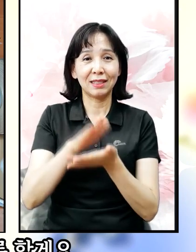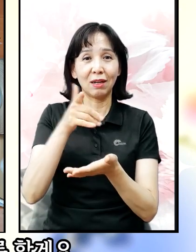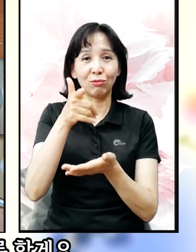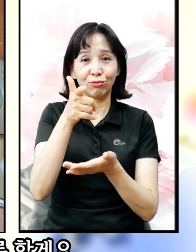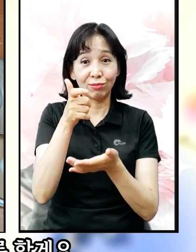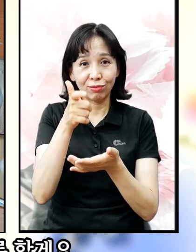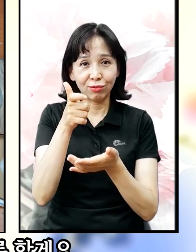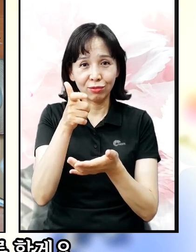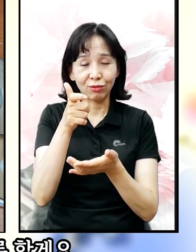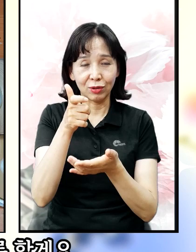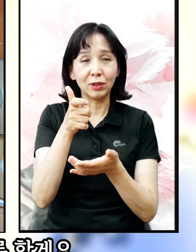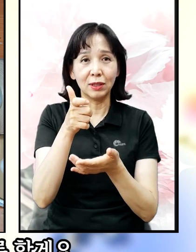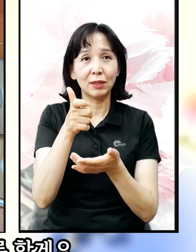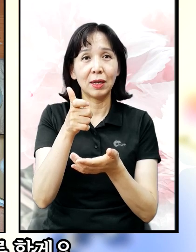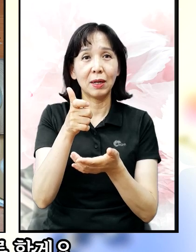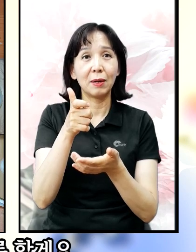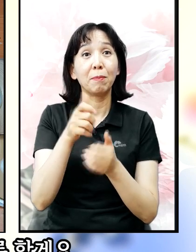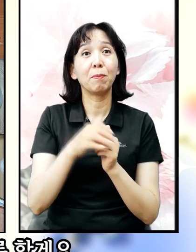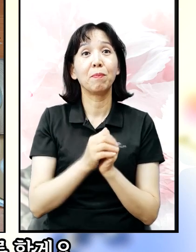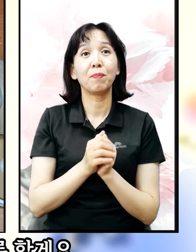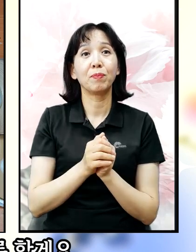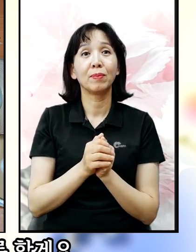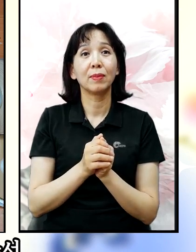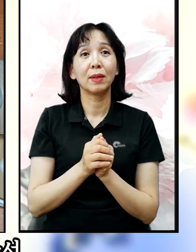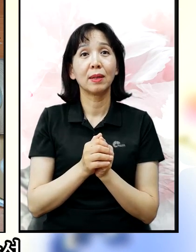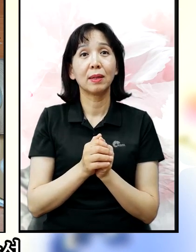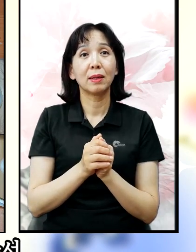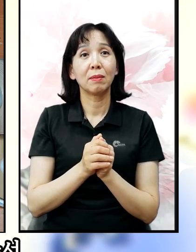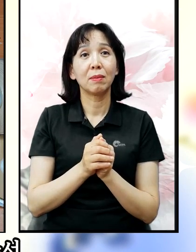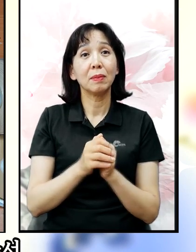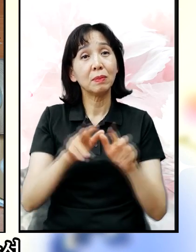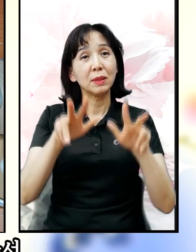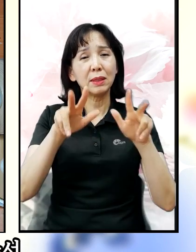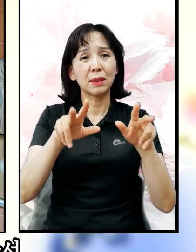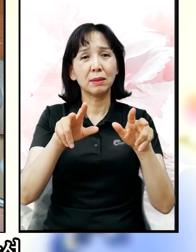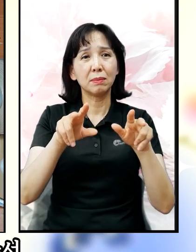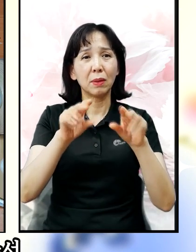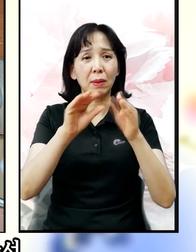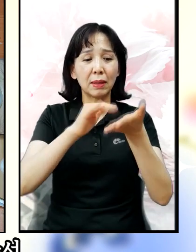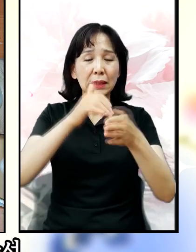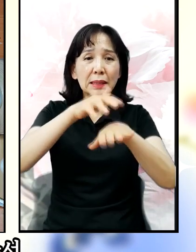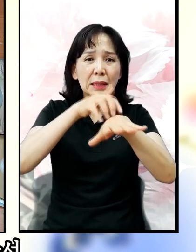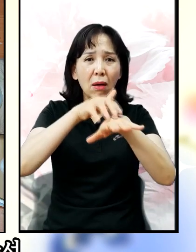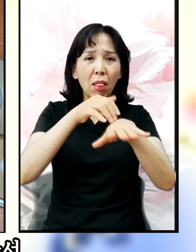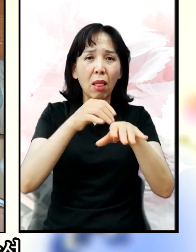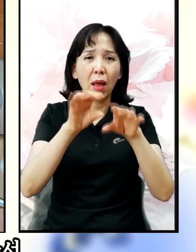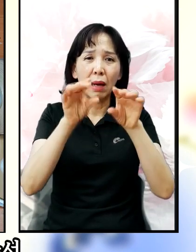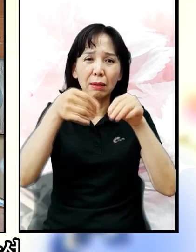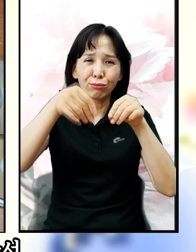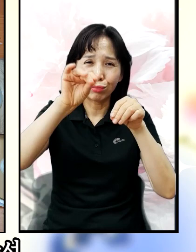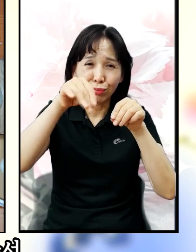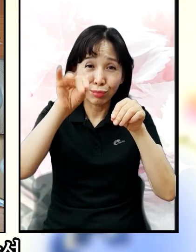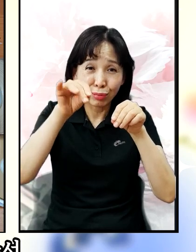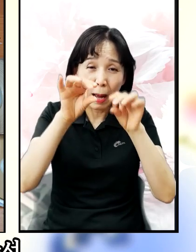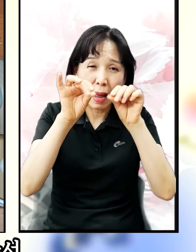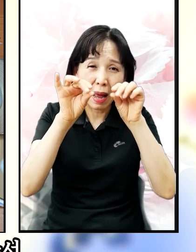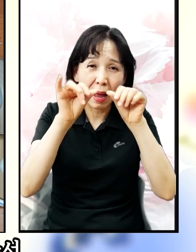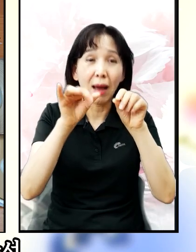한번 만들어 보도록 할게요. 요게 지금 얇은 원단이라서